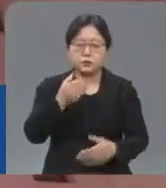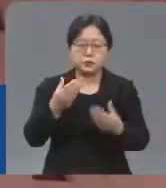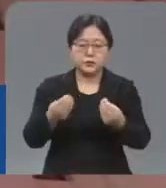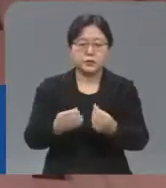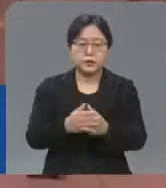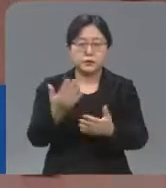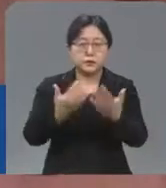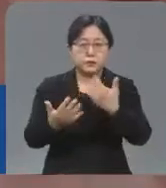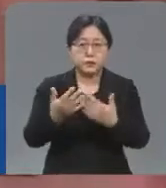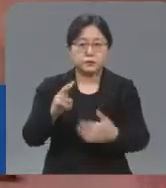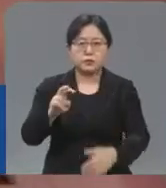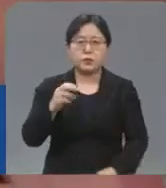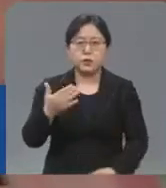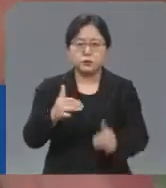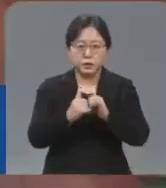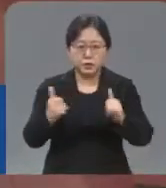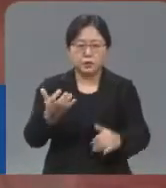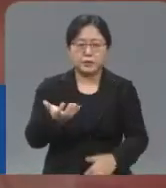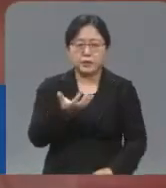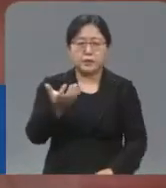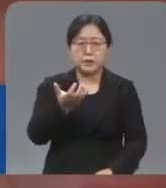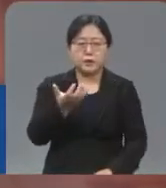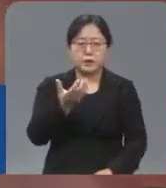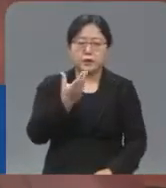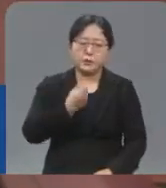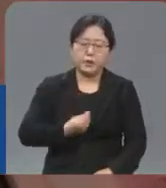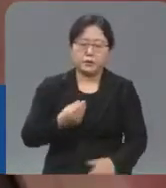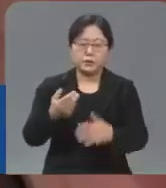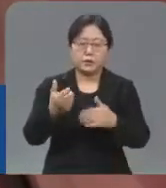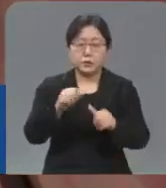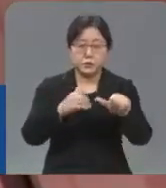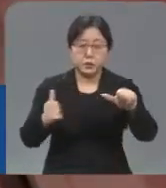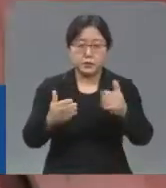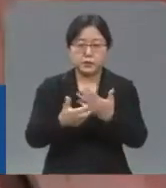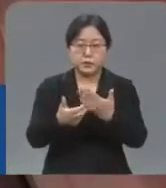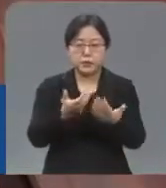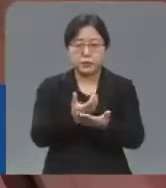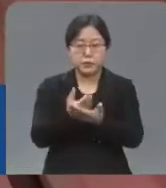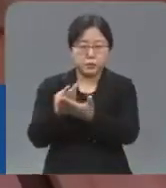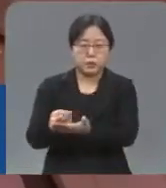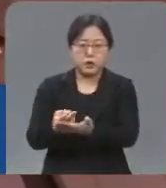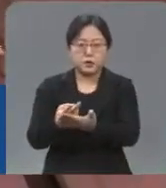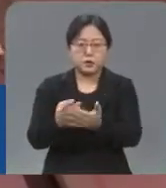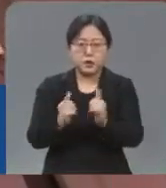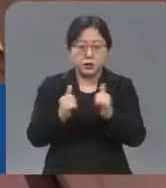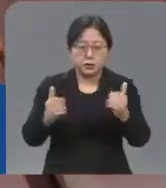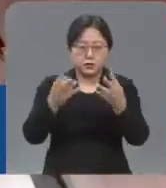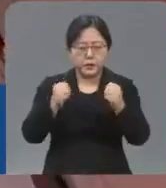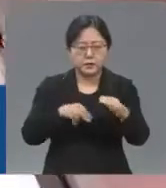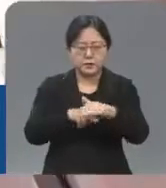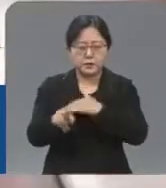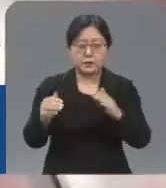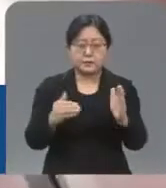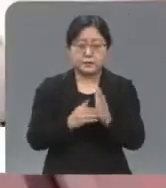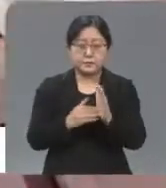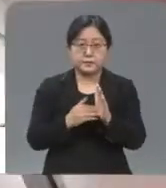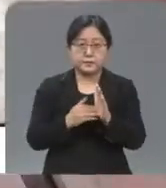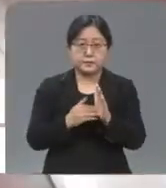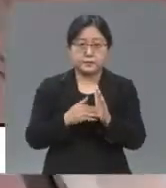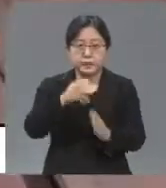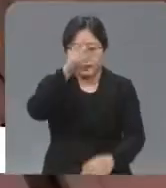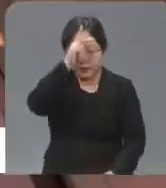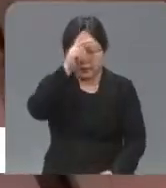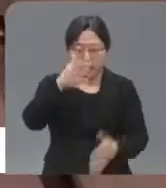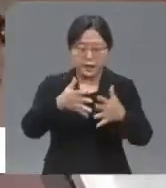소방당국은 이 불로 29명이 연기를 마시고 5명이 병원으로 옮겨졌으며 주민 수십 명이 대피했다고 밝혔습니다.